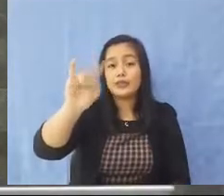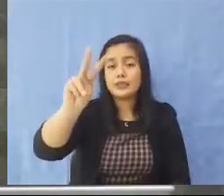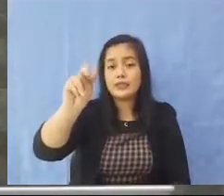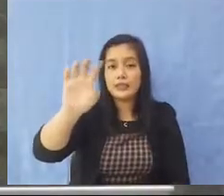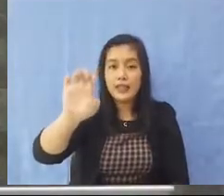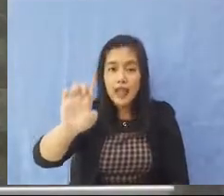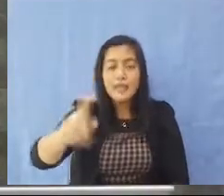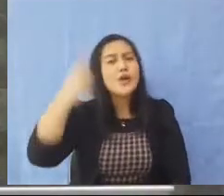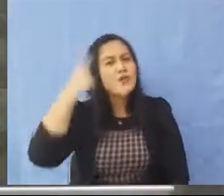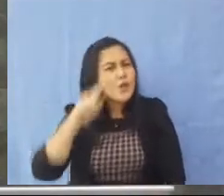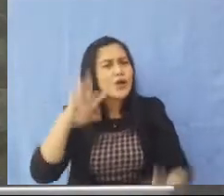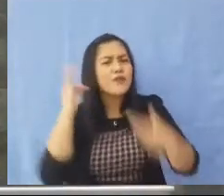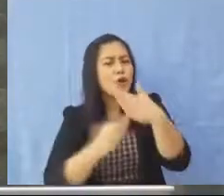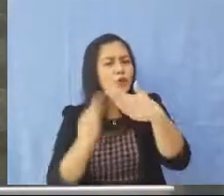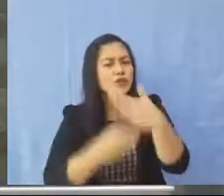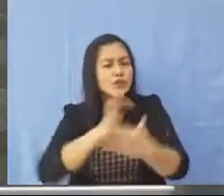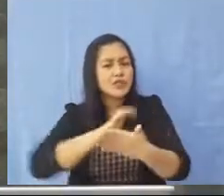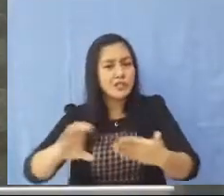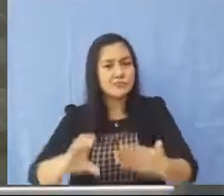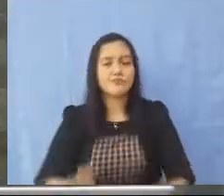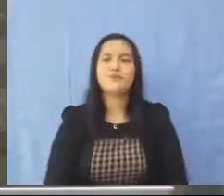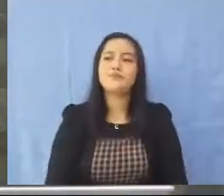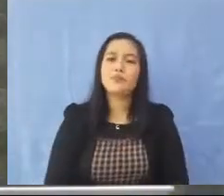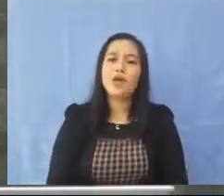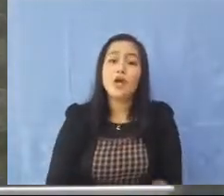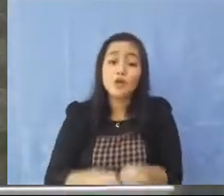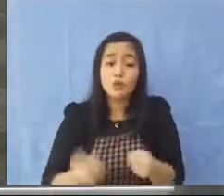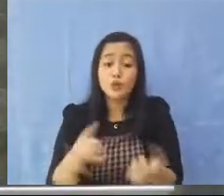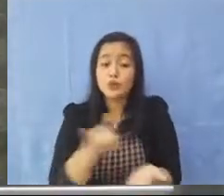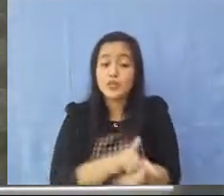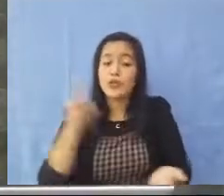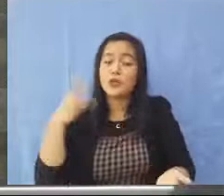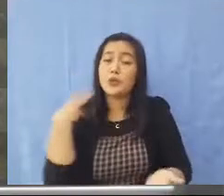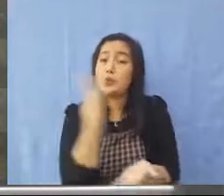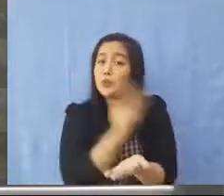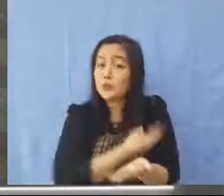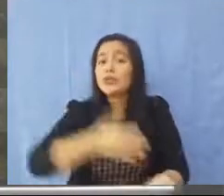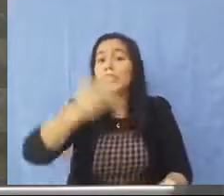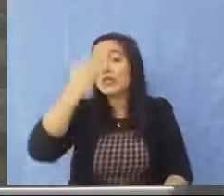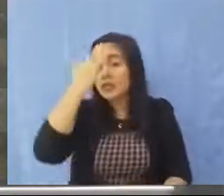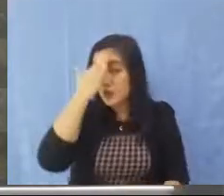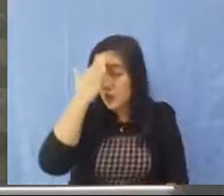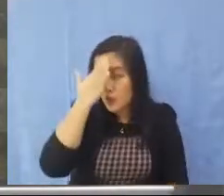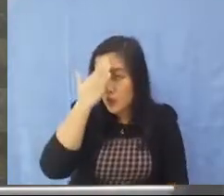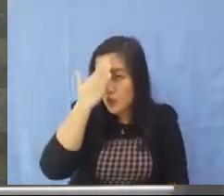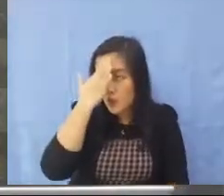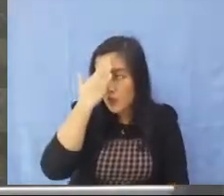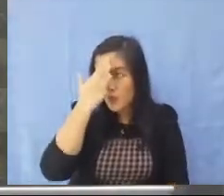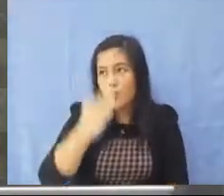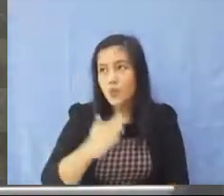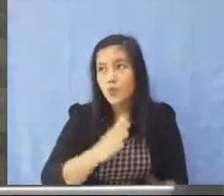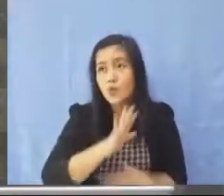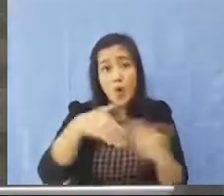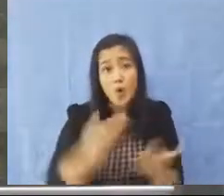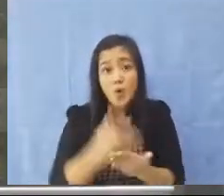foundational chapters para malaman naman natin kung ano yung a bit detailed